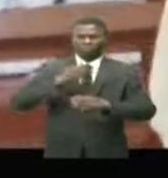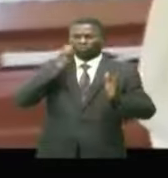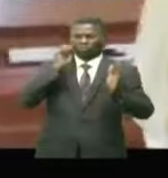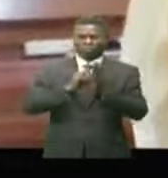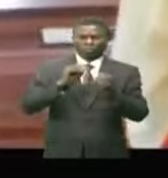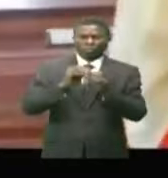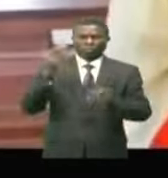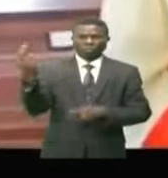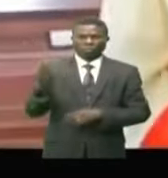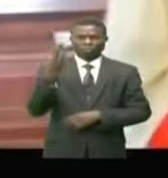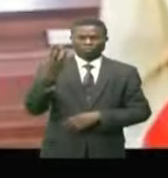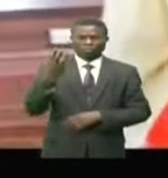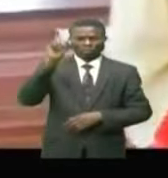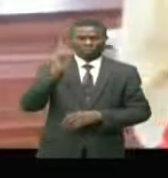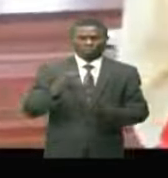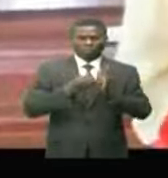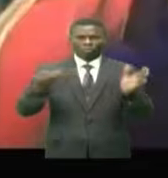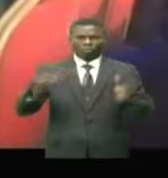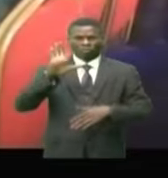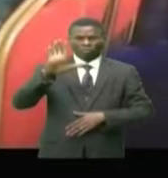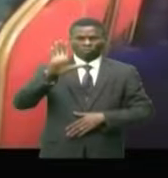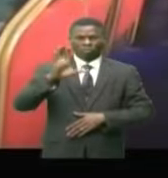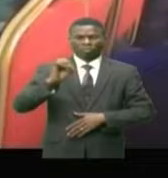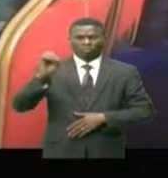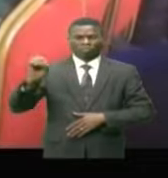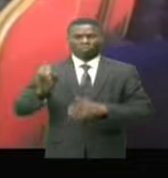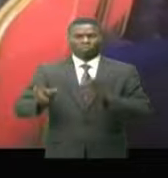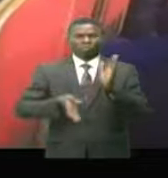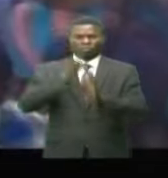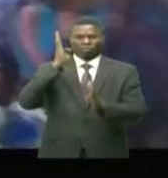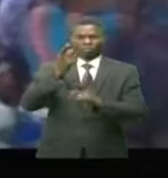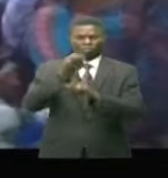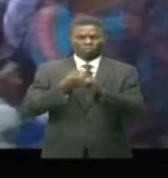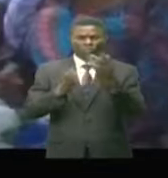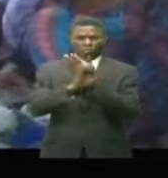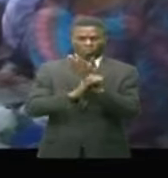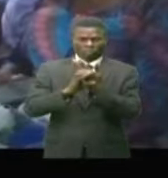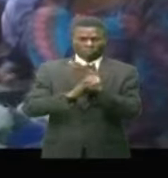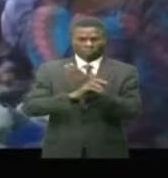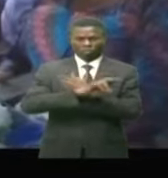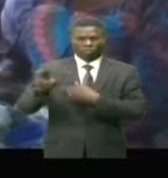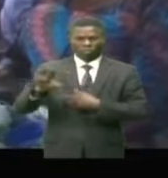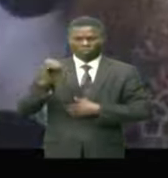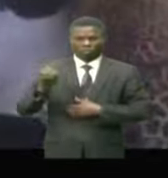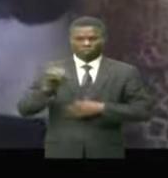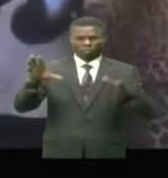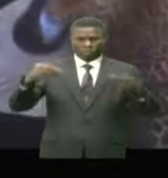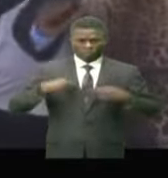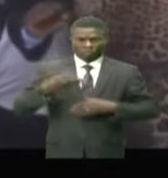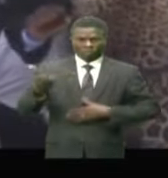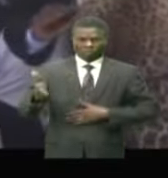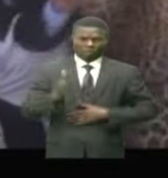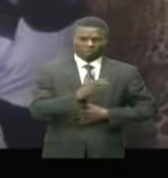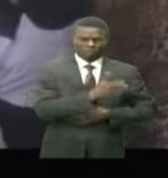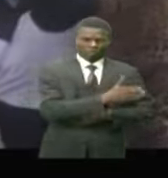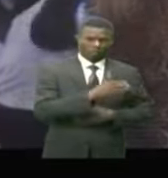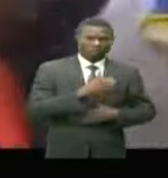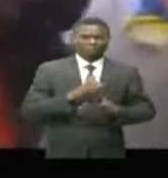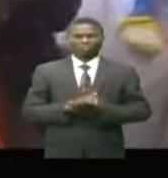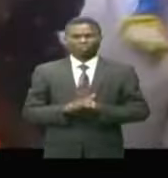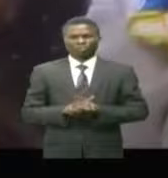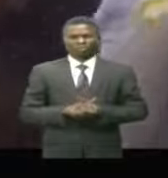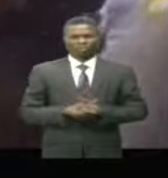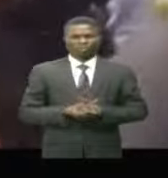numéro 23/155 du 14 août 2023. Et affecté dans la province de la Tchopo le 15 août